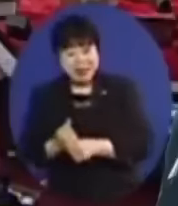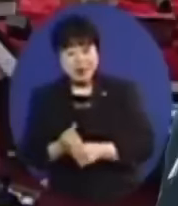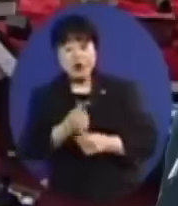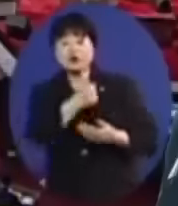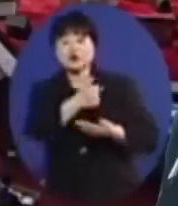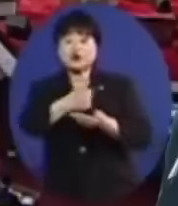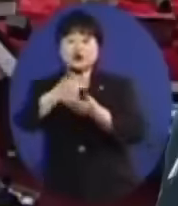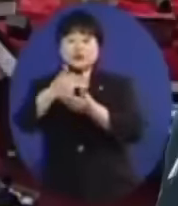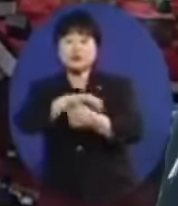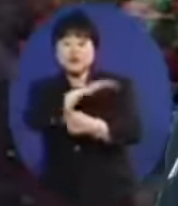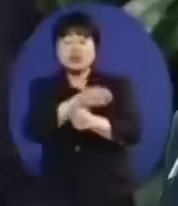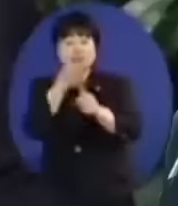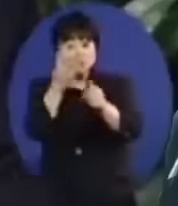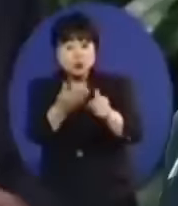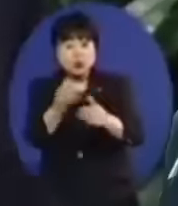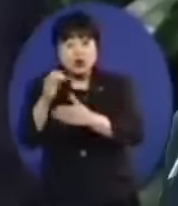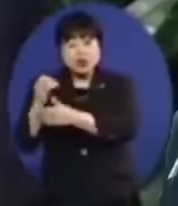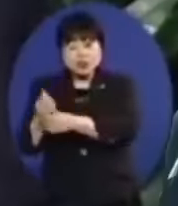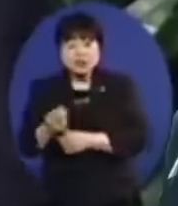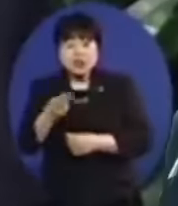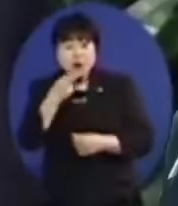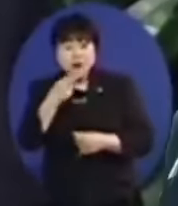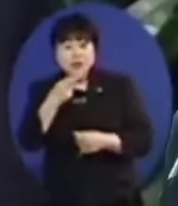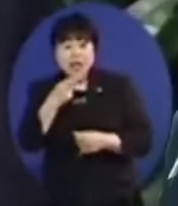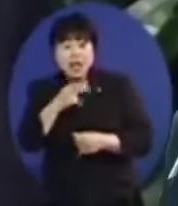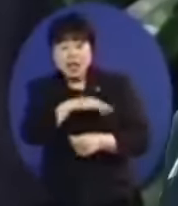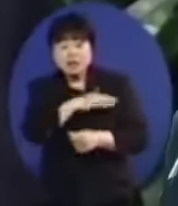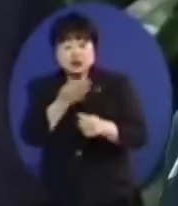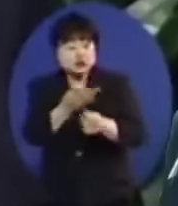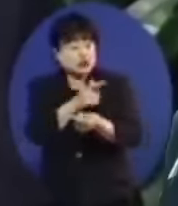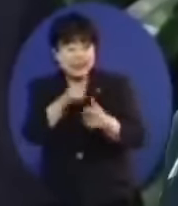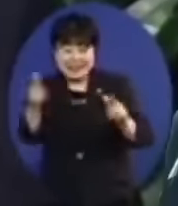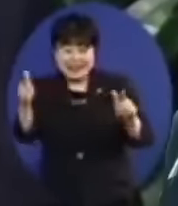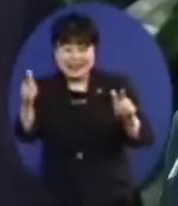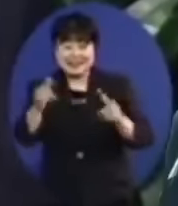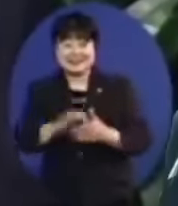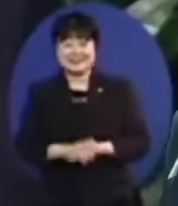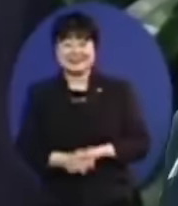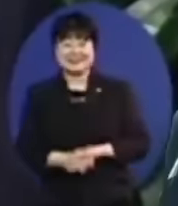주님이 능력을 주시지, 의지 안 하는데 어떻게 능력을 줍니까?